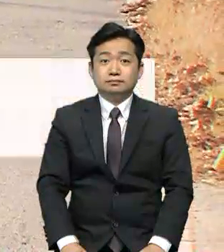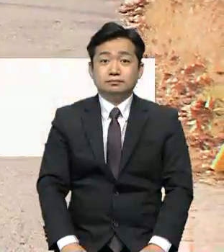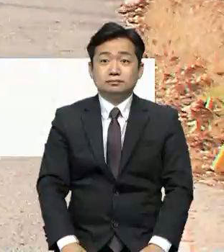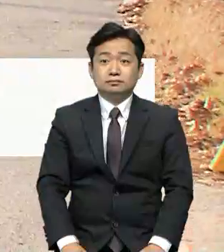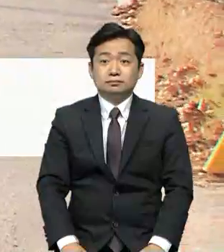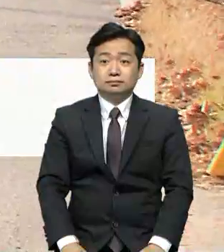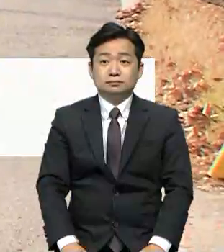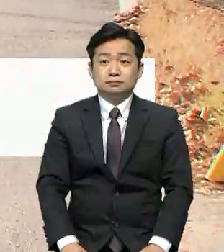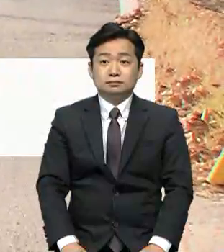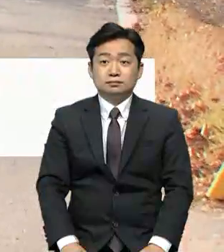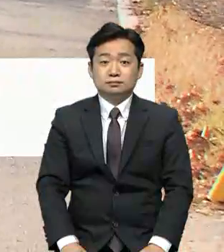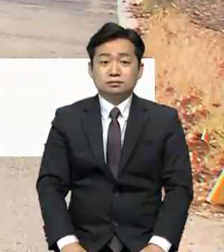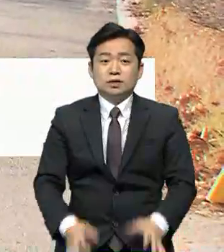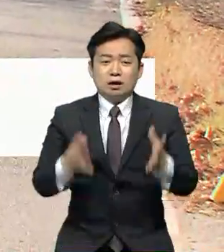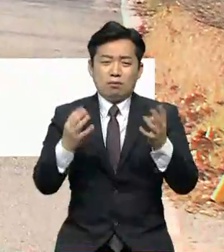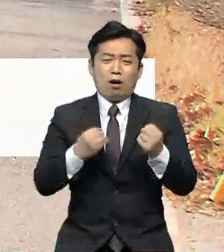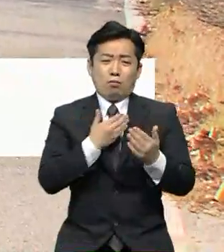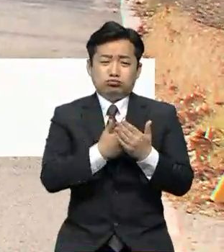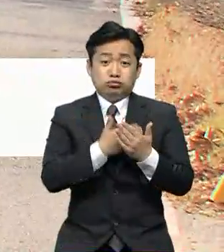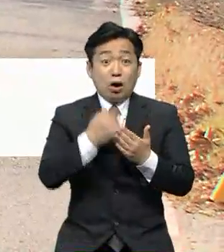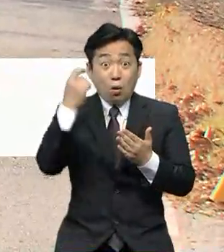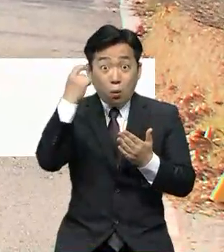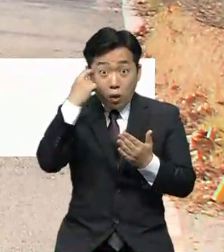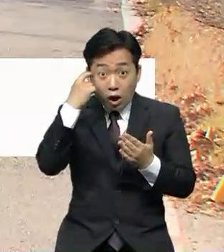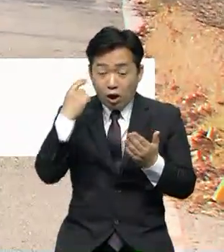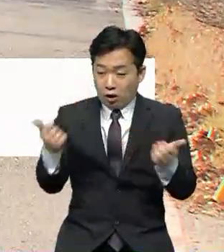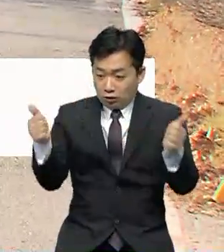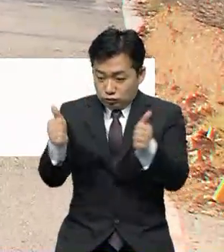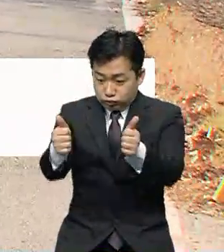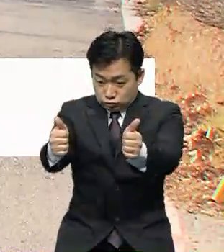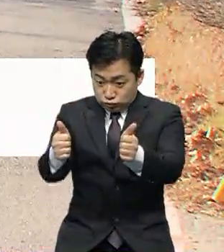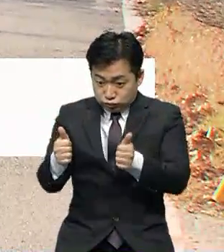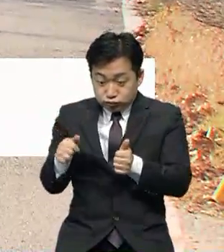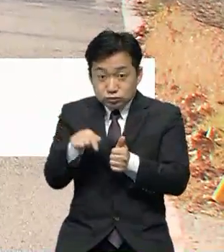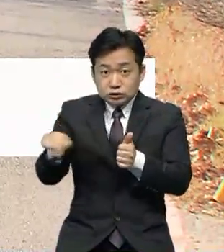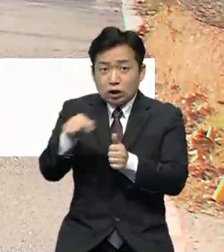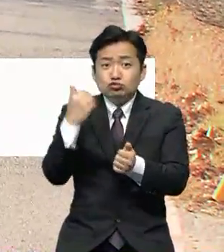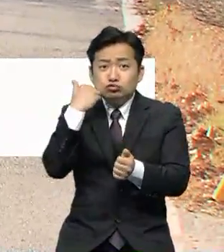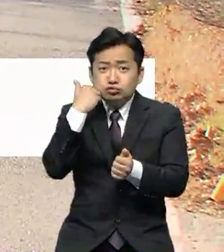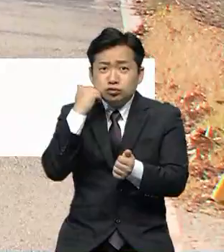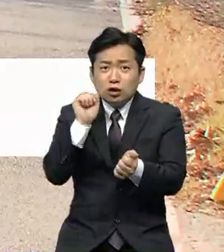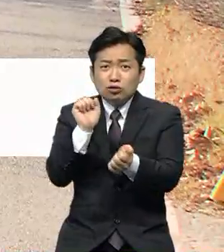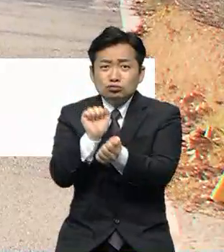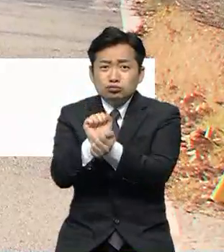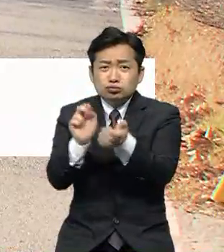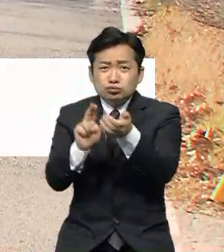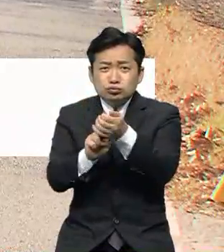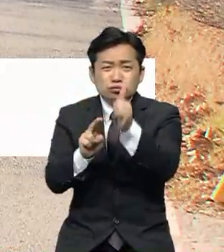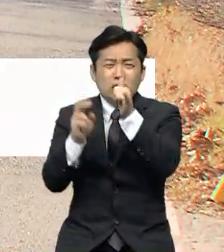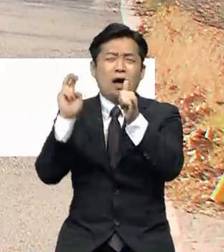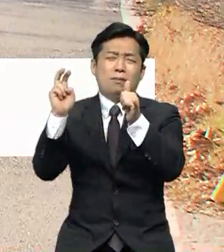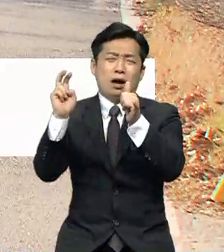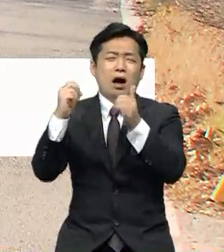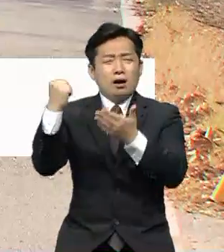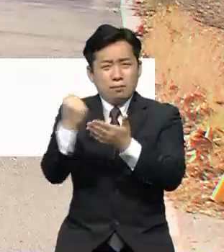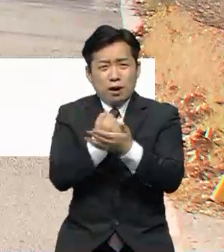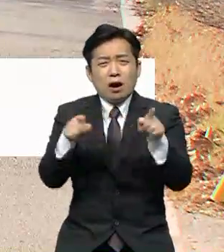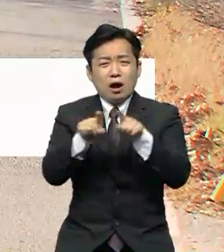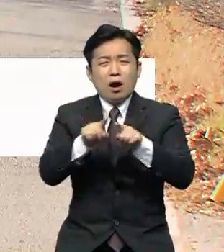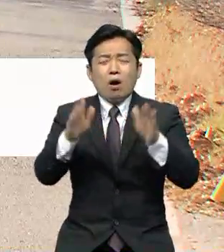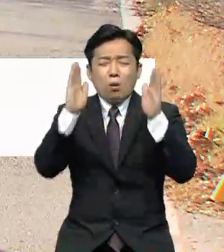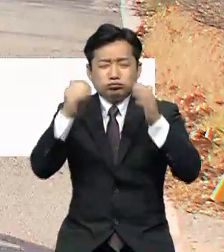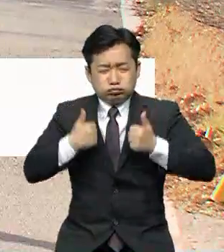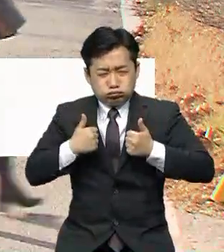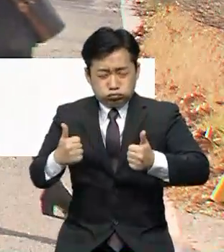아무래도 좀 많이 불안하죠. 제가 보는 시험장에서도 누군가 있을 수 있을 것 같다라는 그런 불안감도 있고 많이 안타깝죠. 같이 공부 열심히